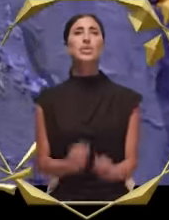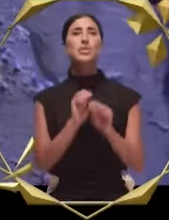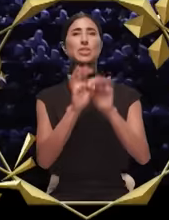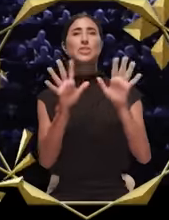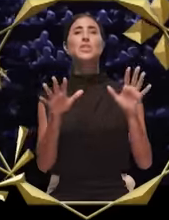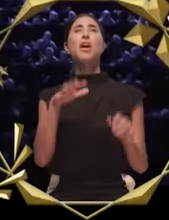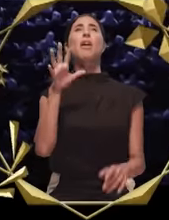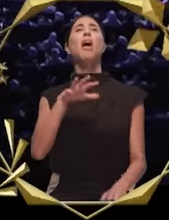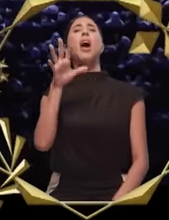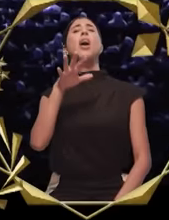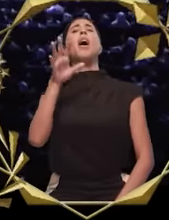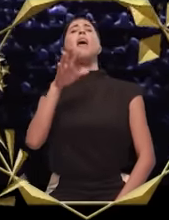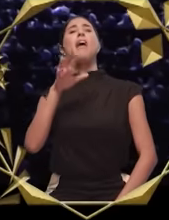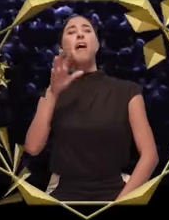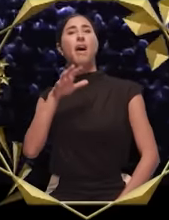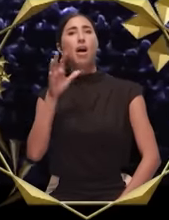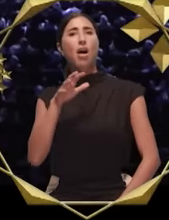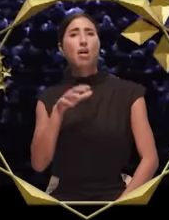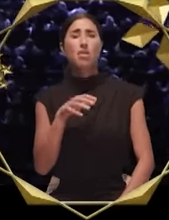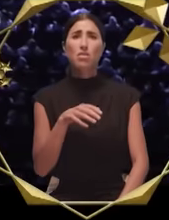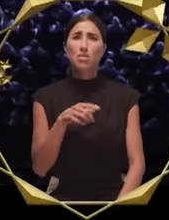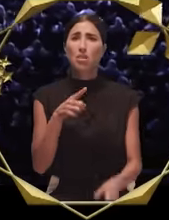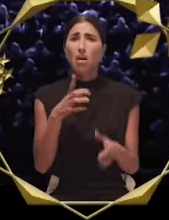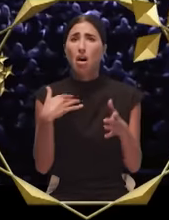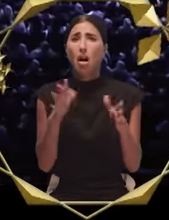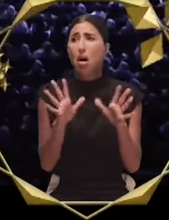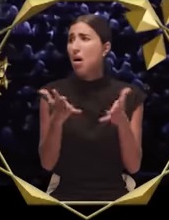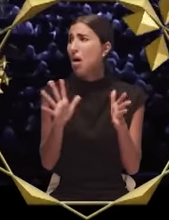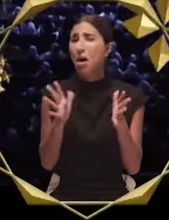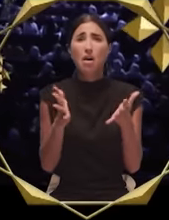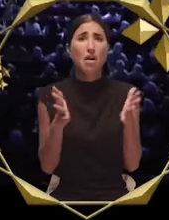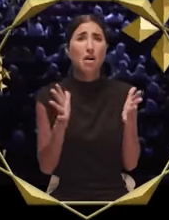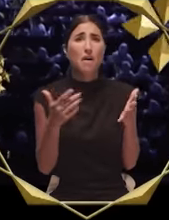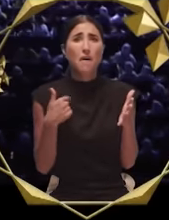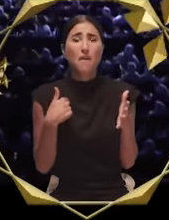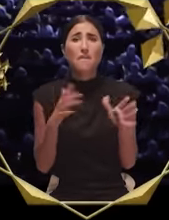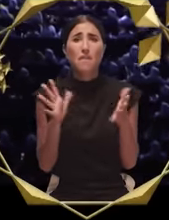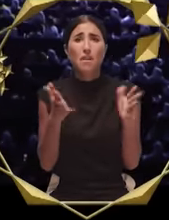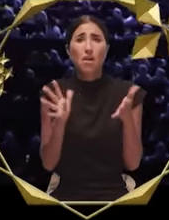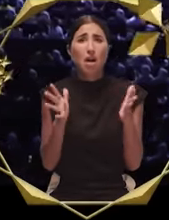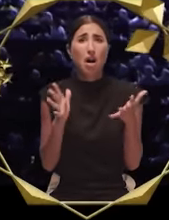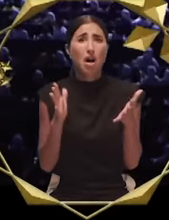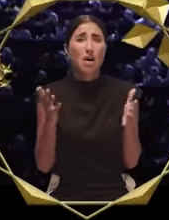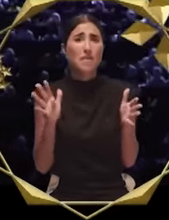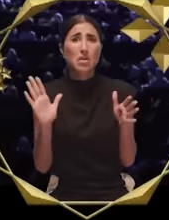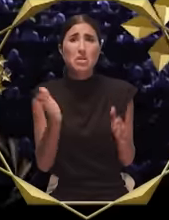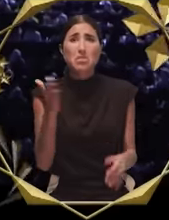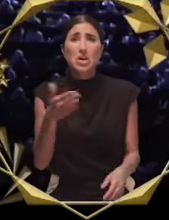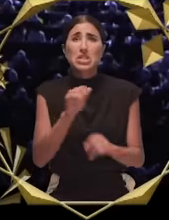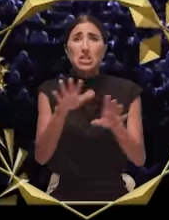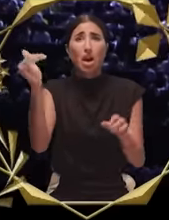فكي قرش برشا برشا يا مقشة يا مقشة قش